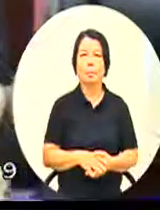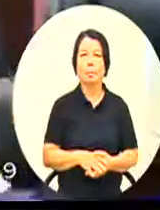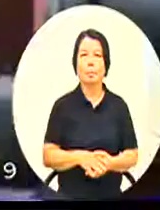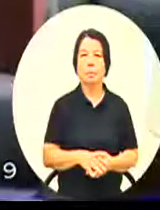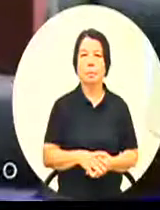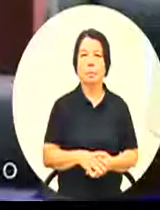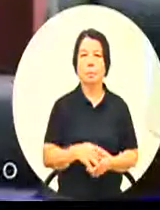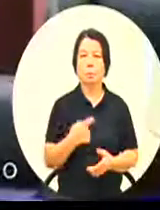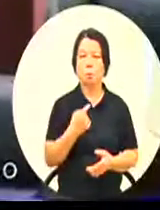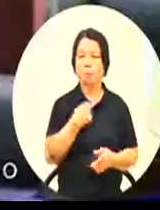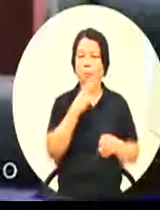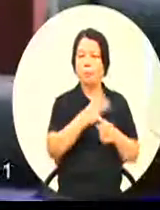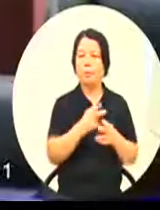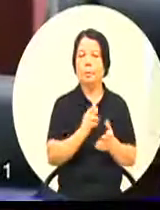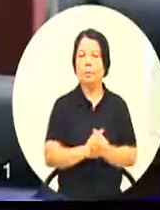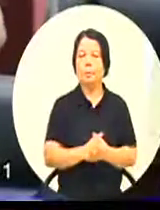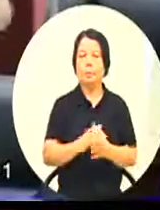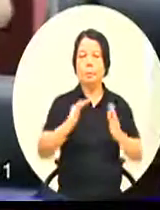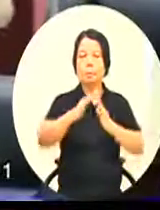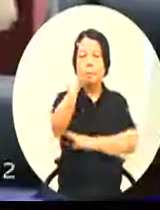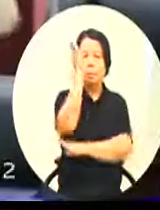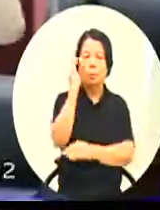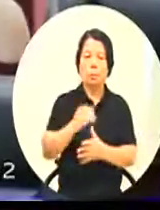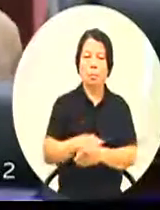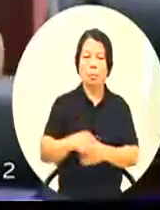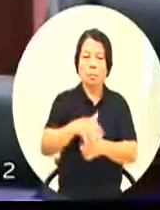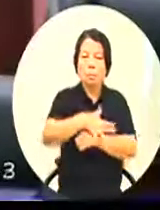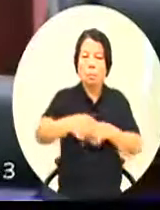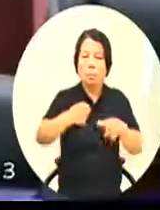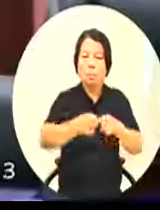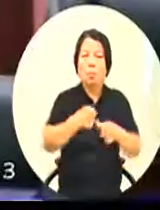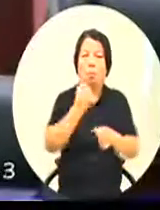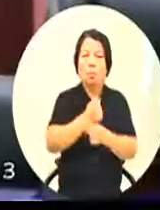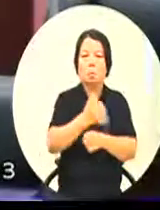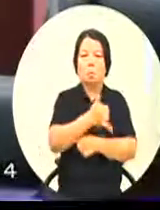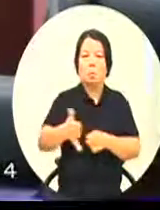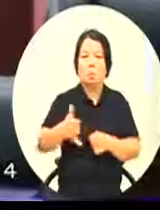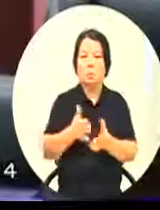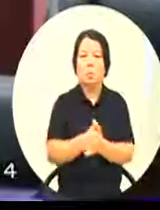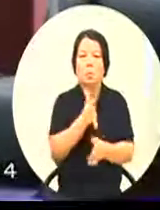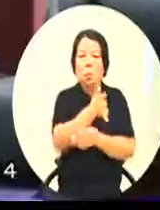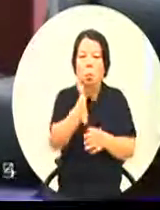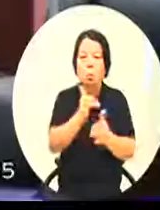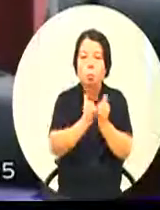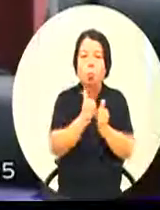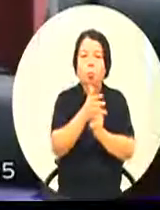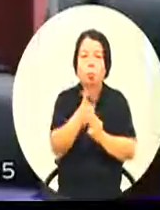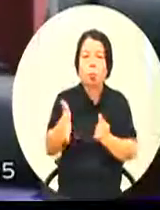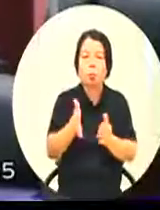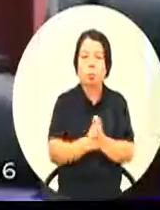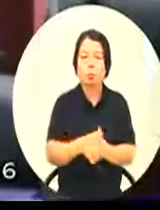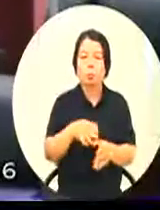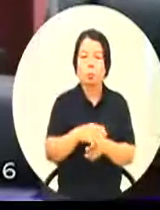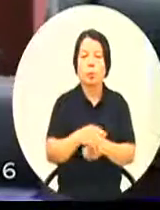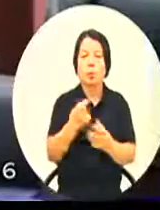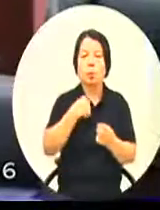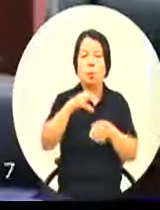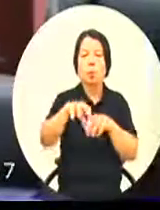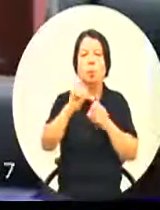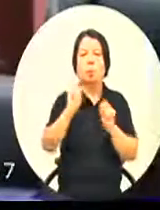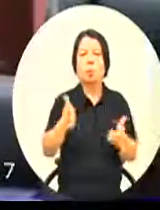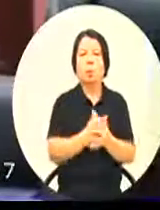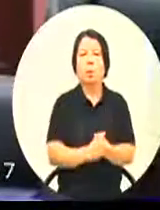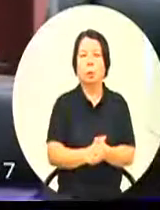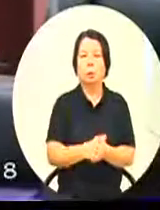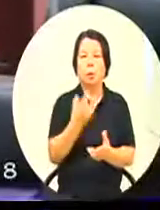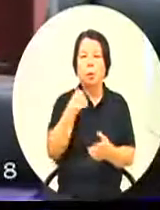我相信如果我向市府的所有的公务人员做一份民调，不管基于什么样立场，我相信我会拿到将近90%